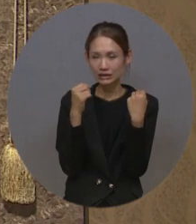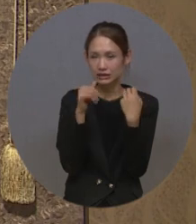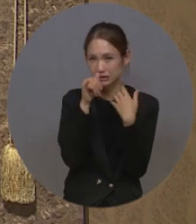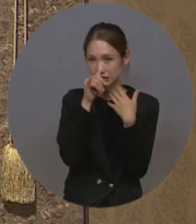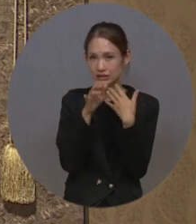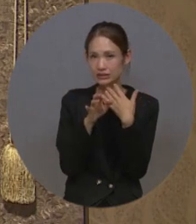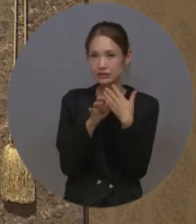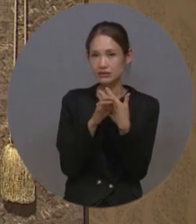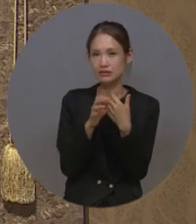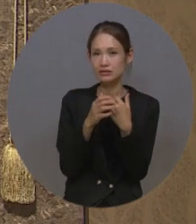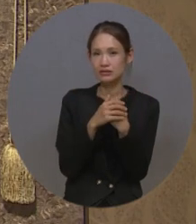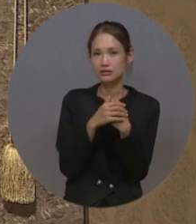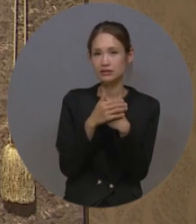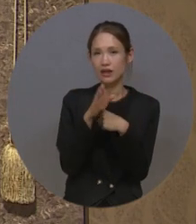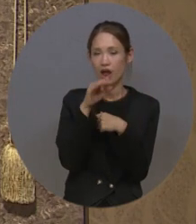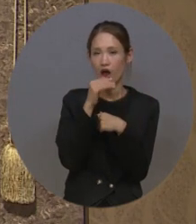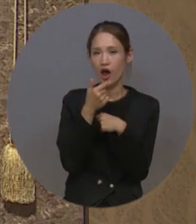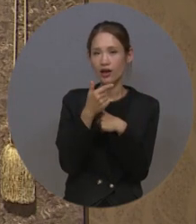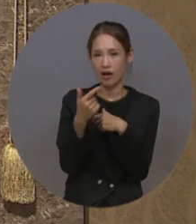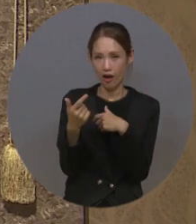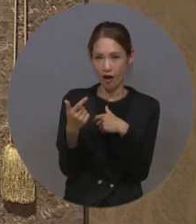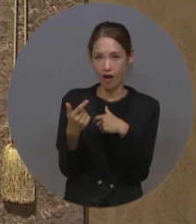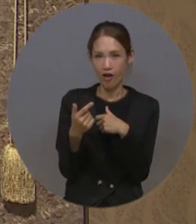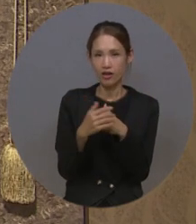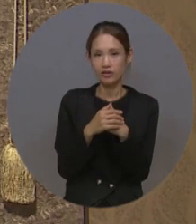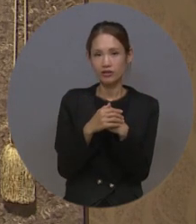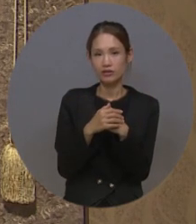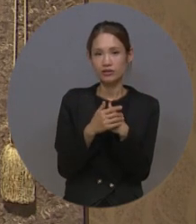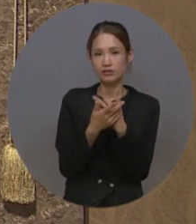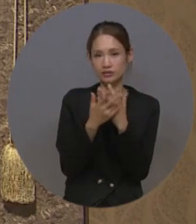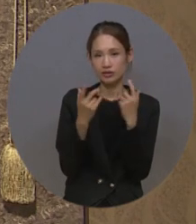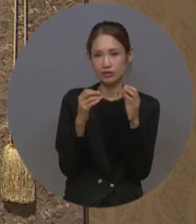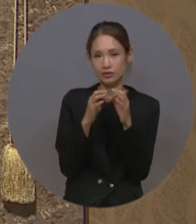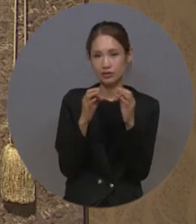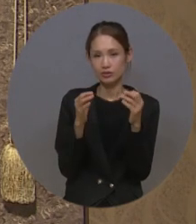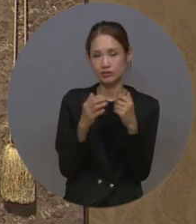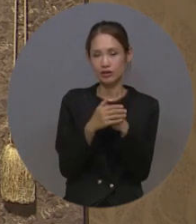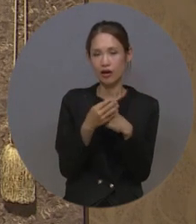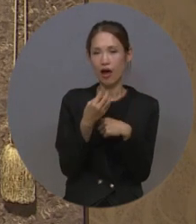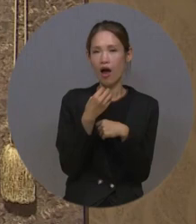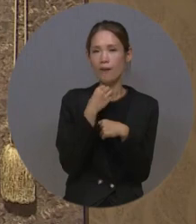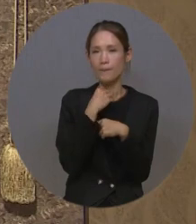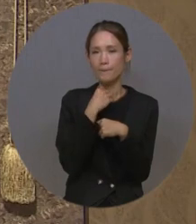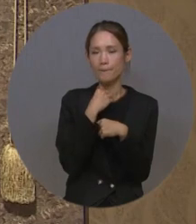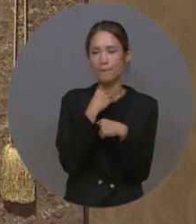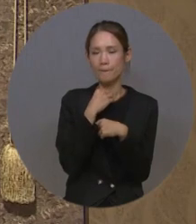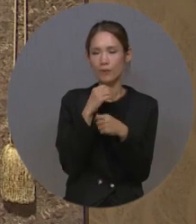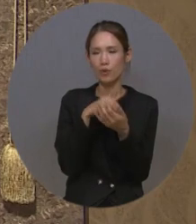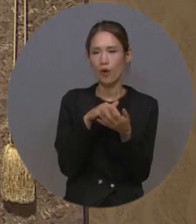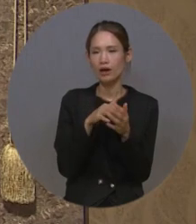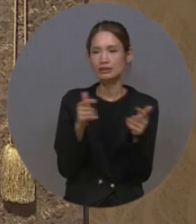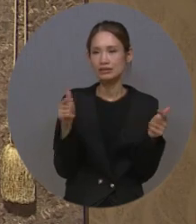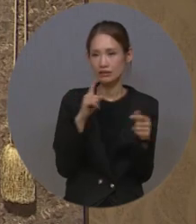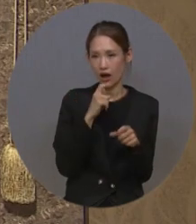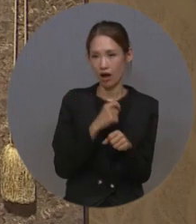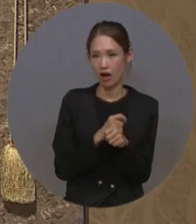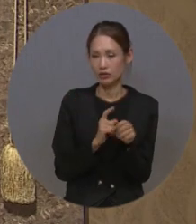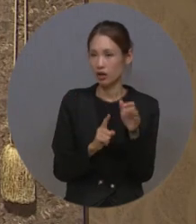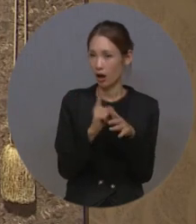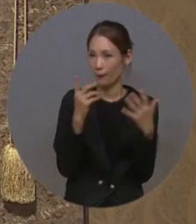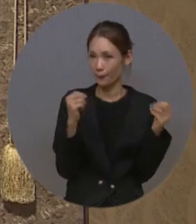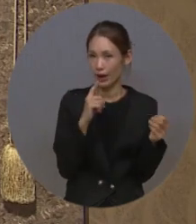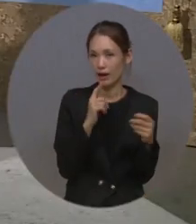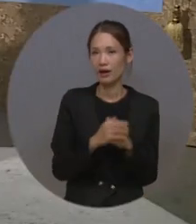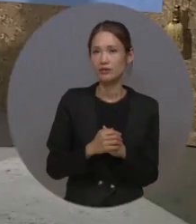있을수록 혀가 크다. 그래서 자는 동안에 기도를 막을 확률이 크다. 높다.